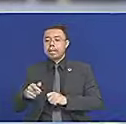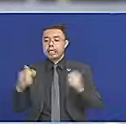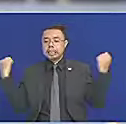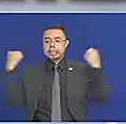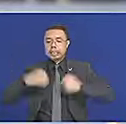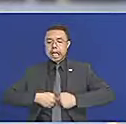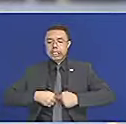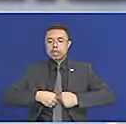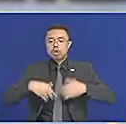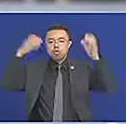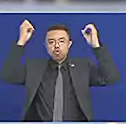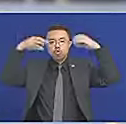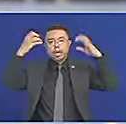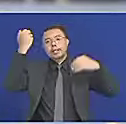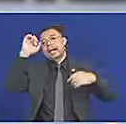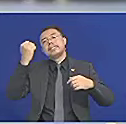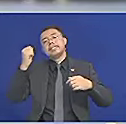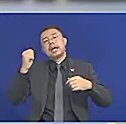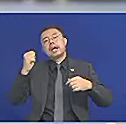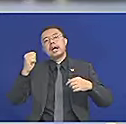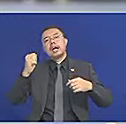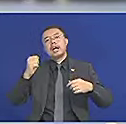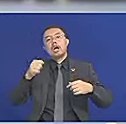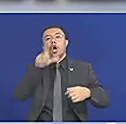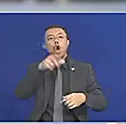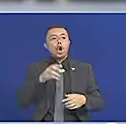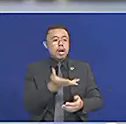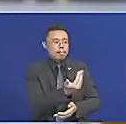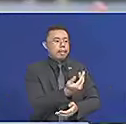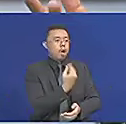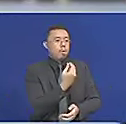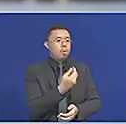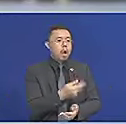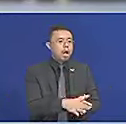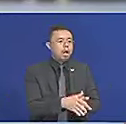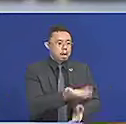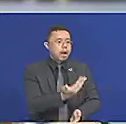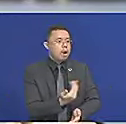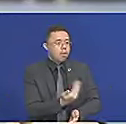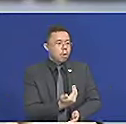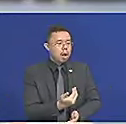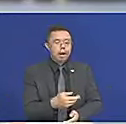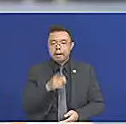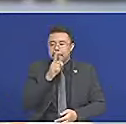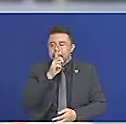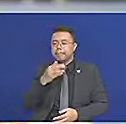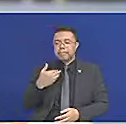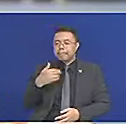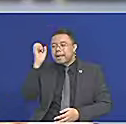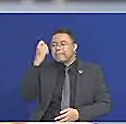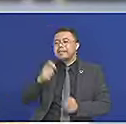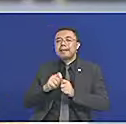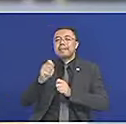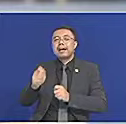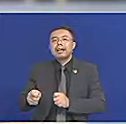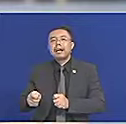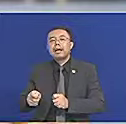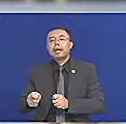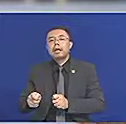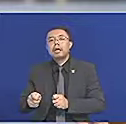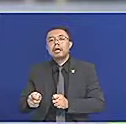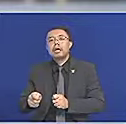hujan. Aduh, kita diomeli kondektur yang tarik-tarik duit karena kita nggak bisa